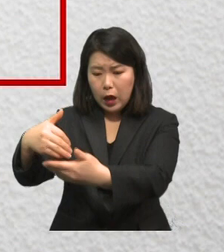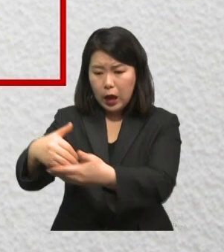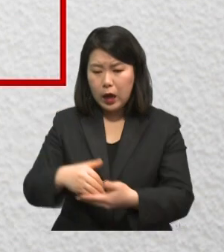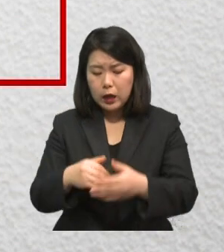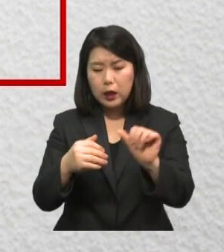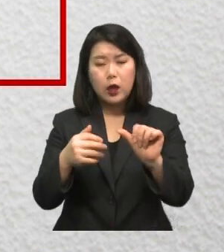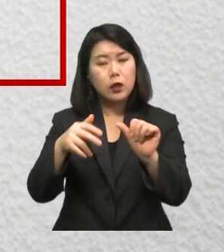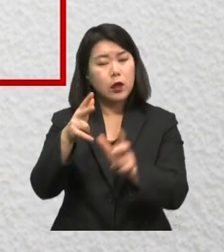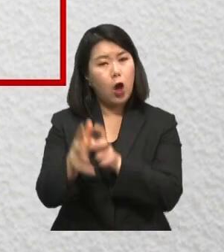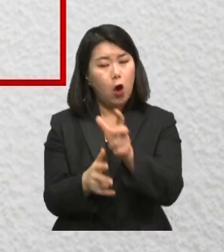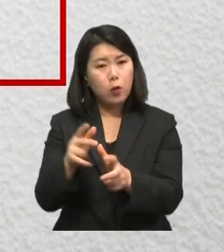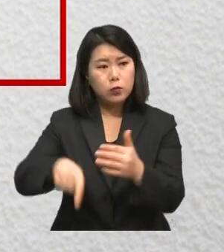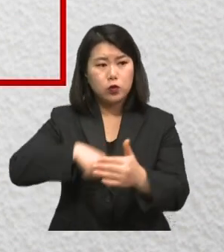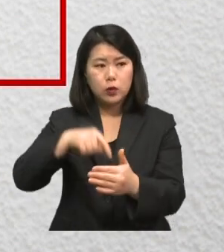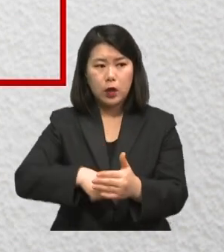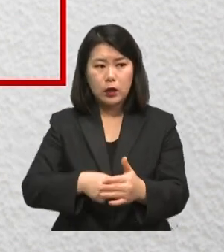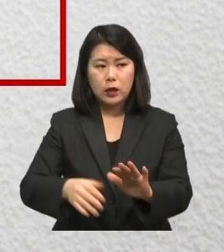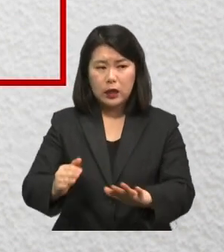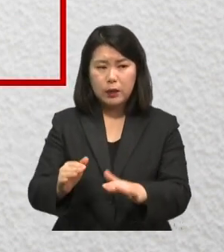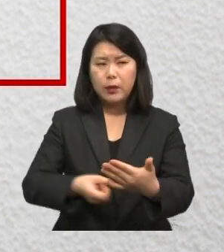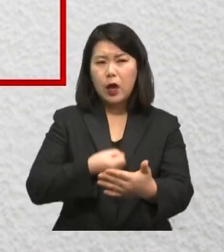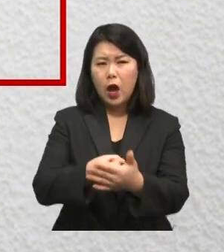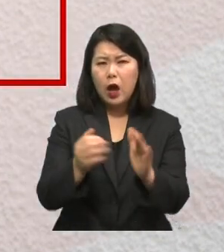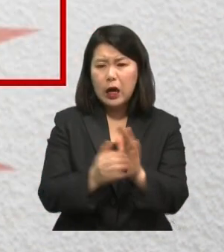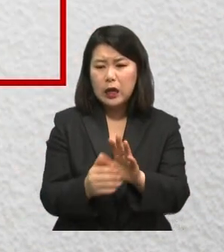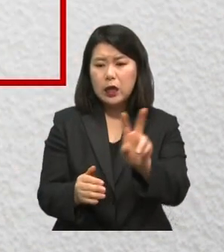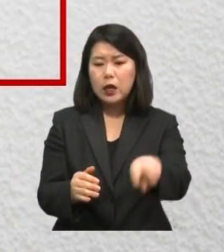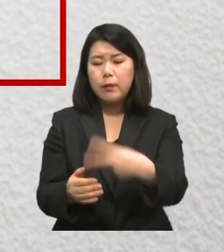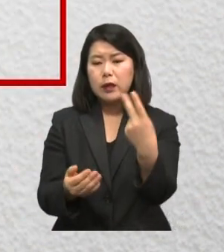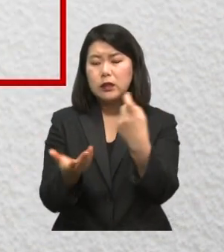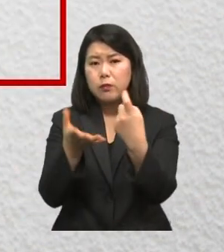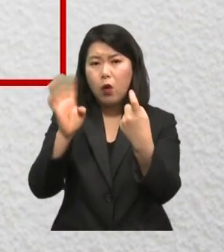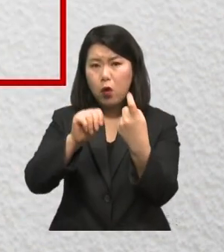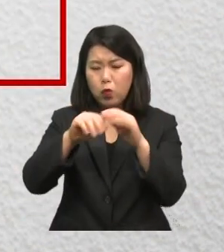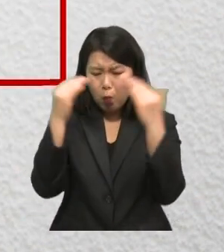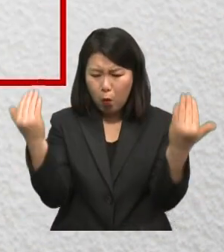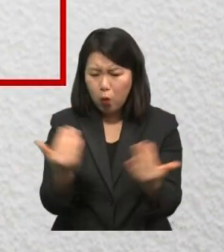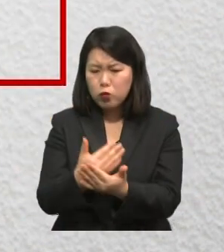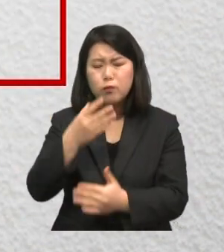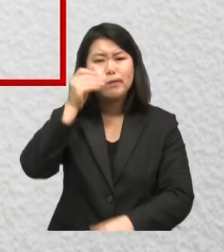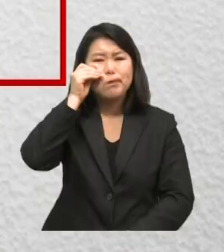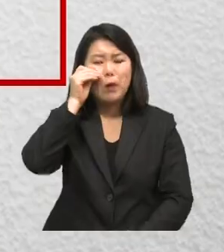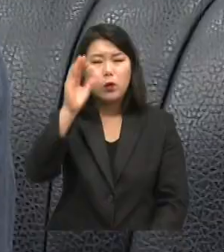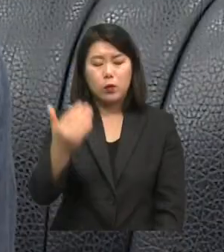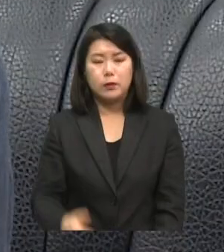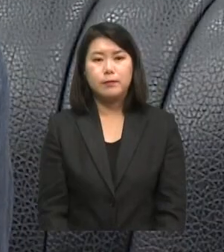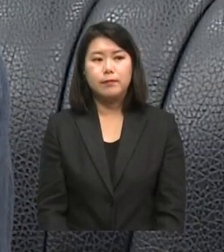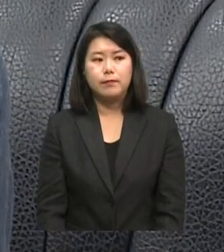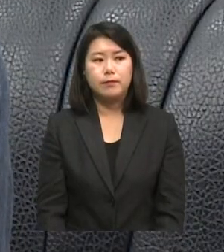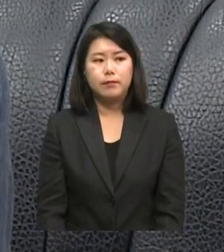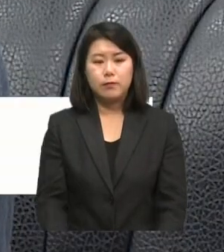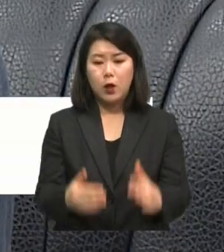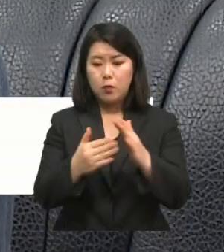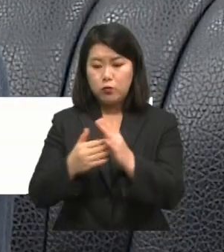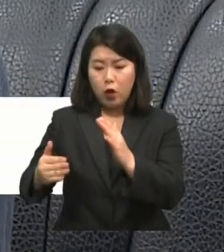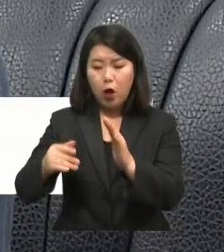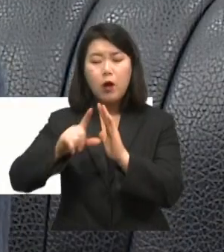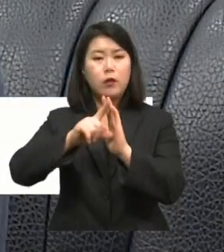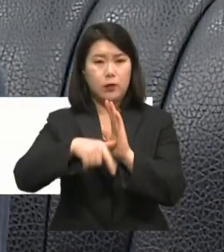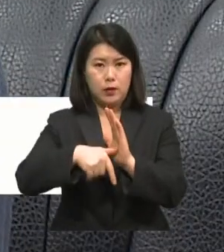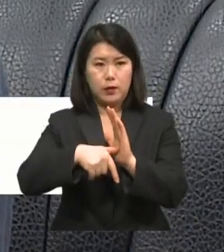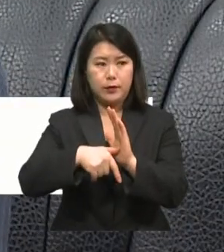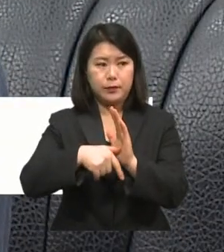전체 예산 중 이미 의결된 210억 원마저 애초부터 없는 예산이 되는 겁니다. 부결이 됐을 경우에는